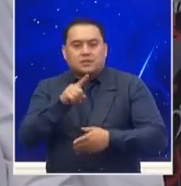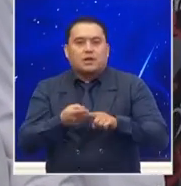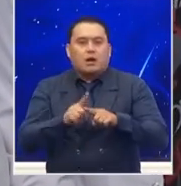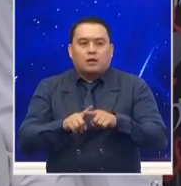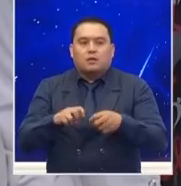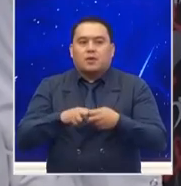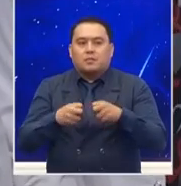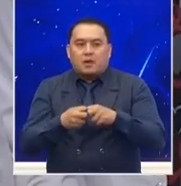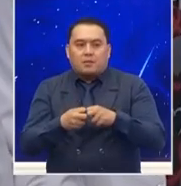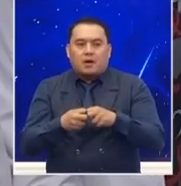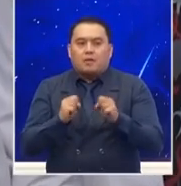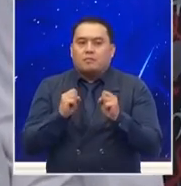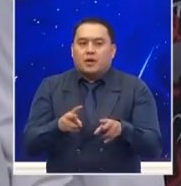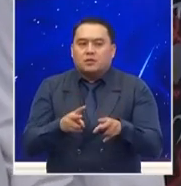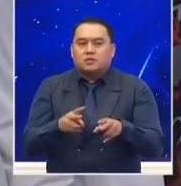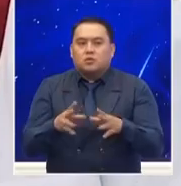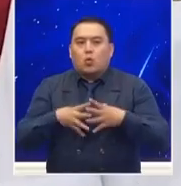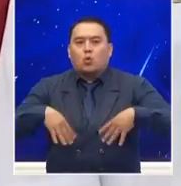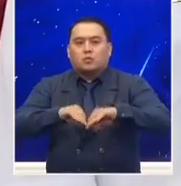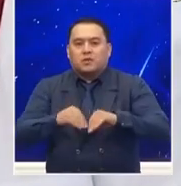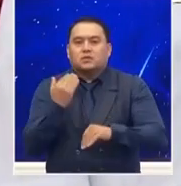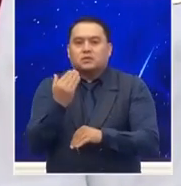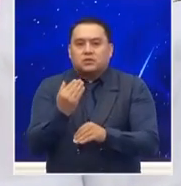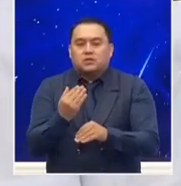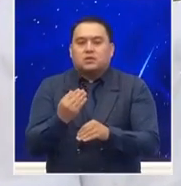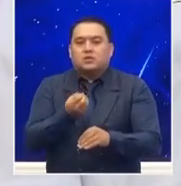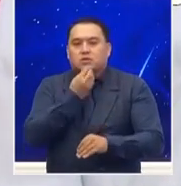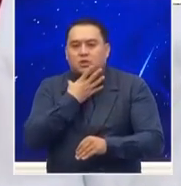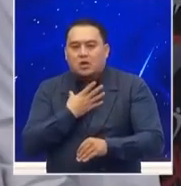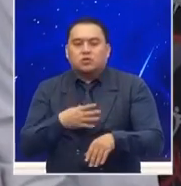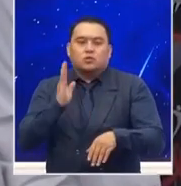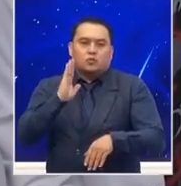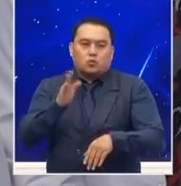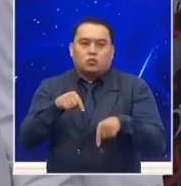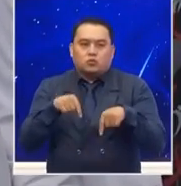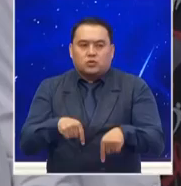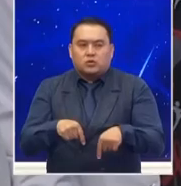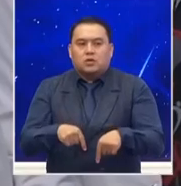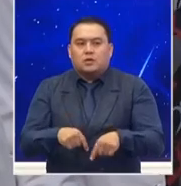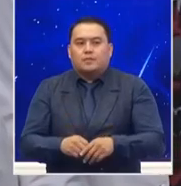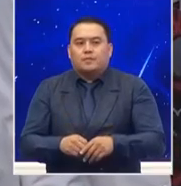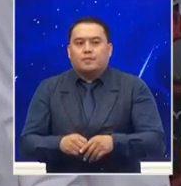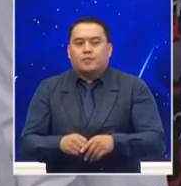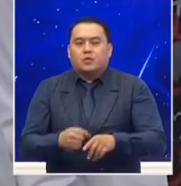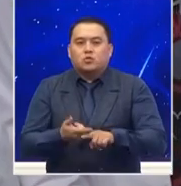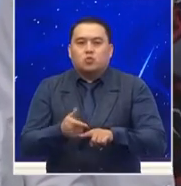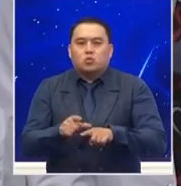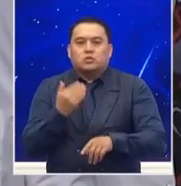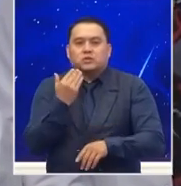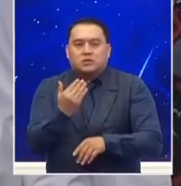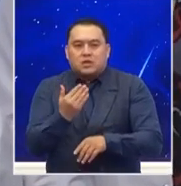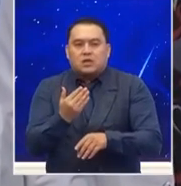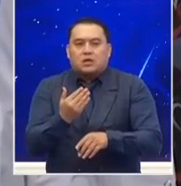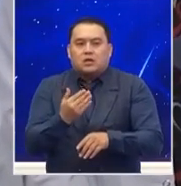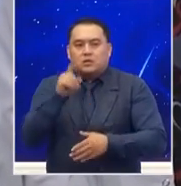бәрін отбасыларыңыз, бала шағаларыңыз, семьяларыңыз бәрін тастап, осы жерде күні түні жүрдіңдер. Сол үшін сіздерге барлық